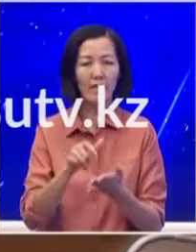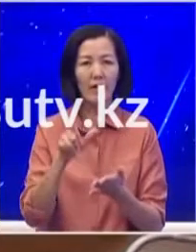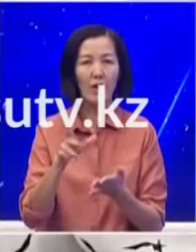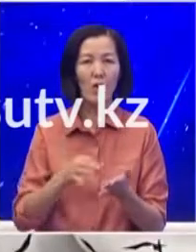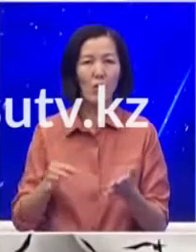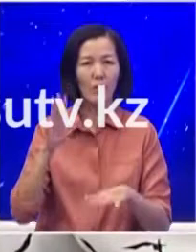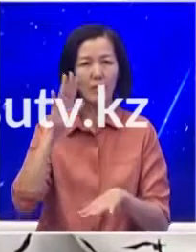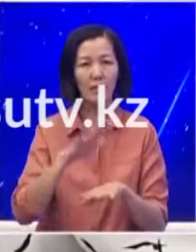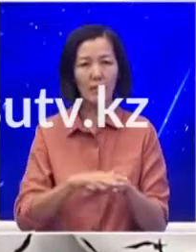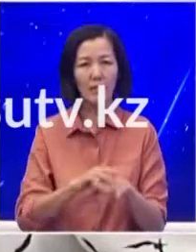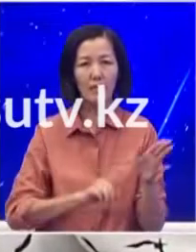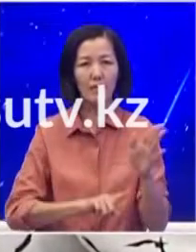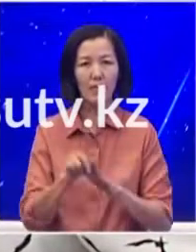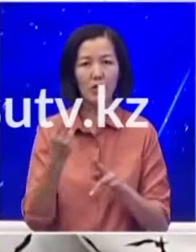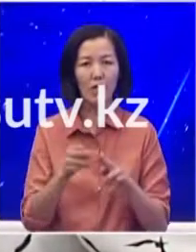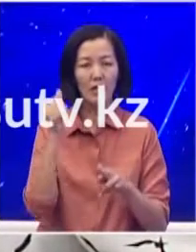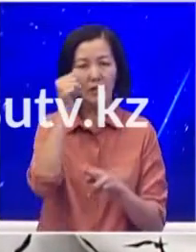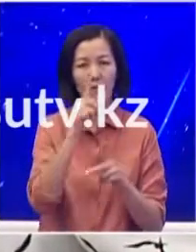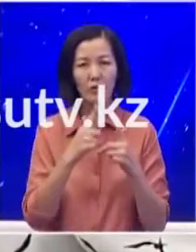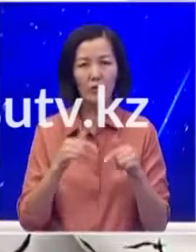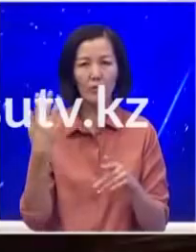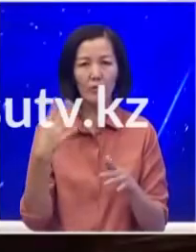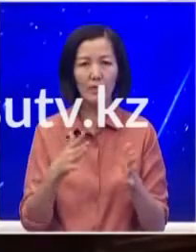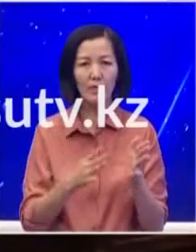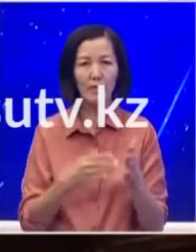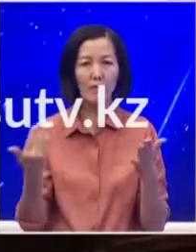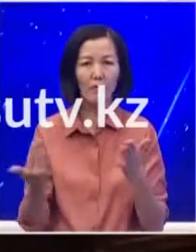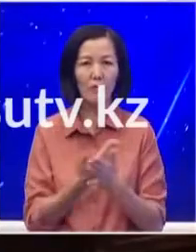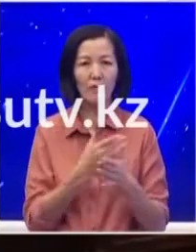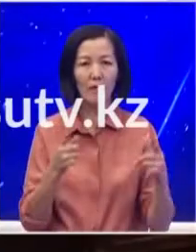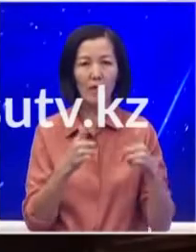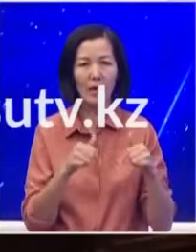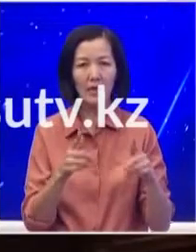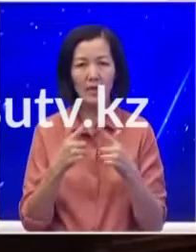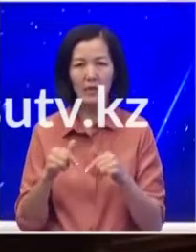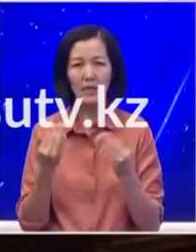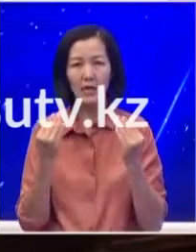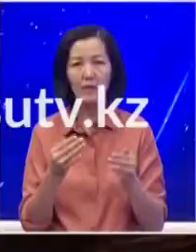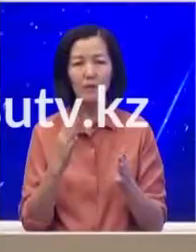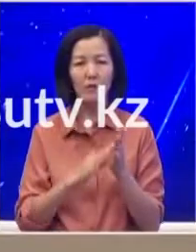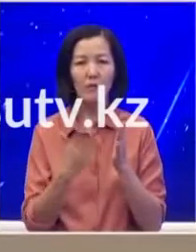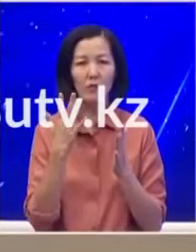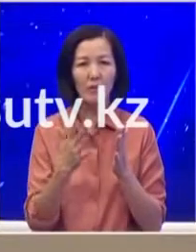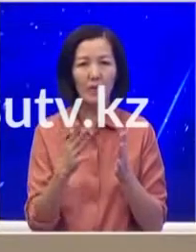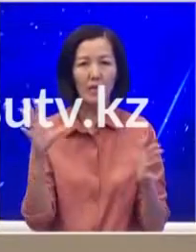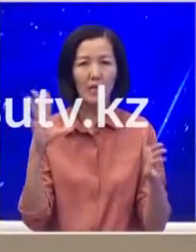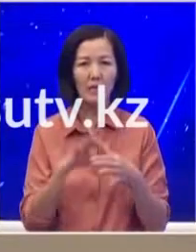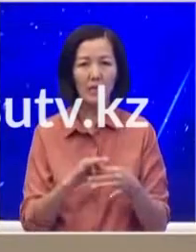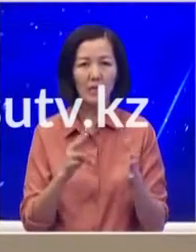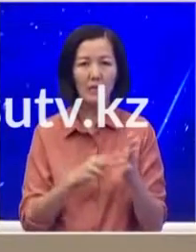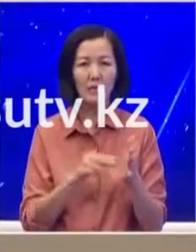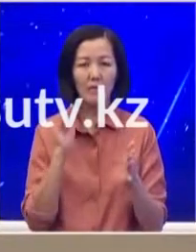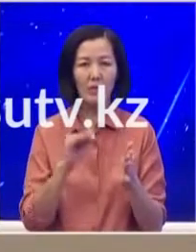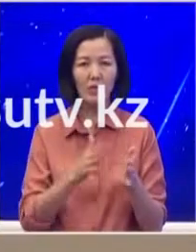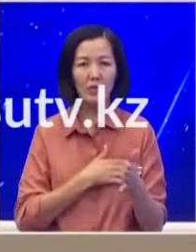Баталов, с начала этого года создано 59 новых волонтерских организаций. Теперь их 95. Зарегистрировано 7